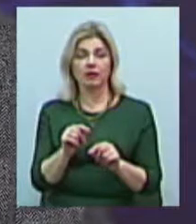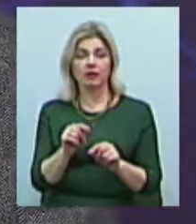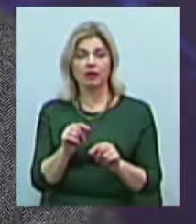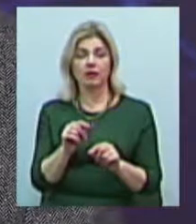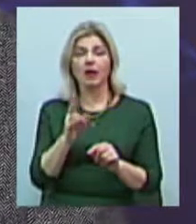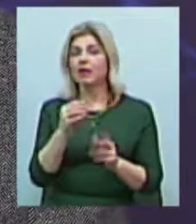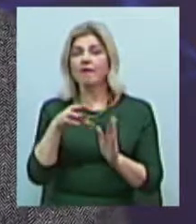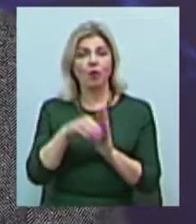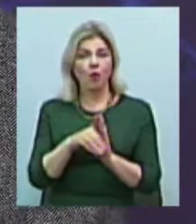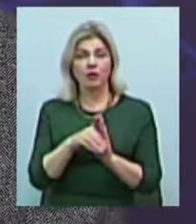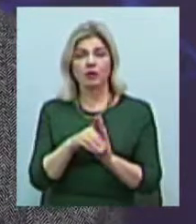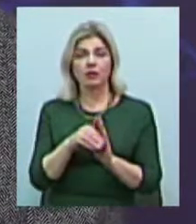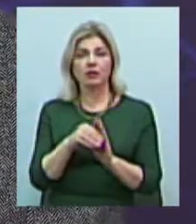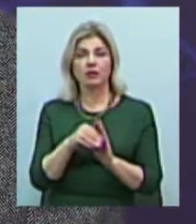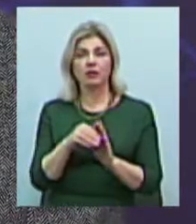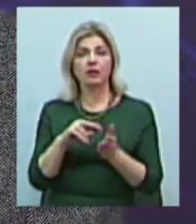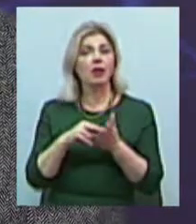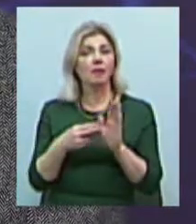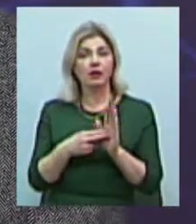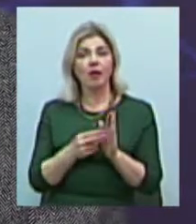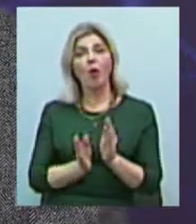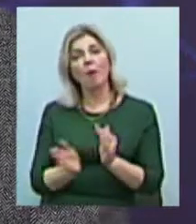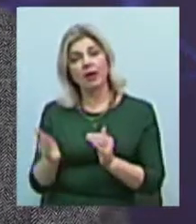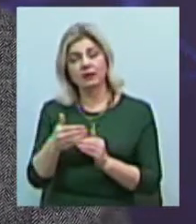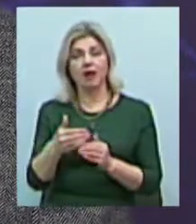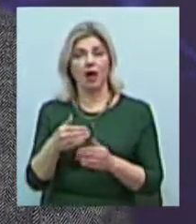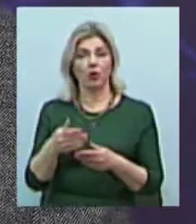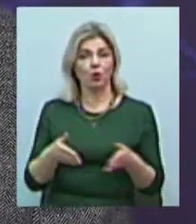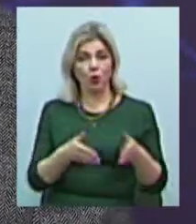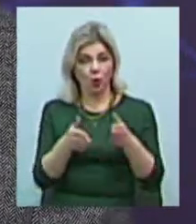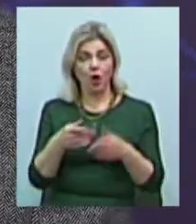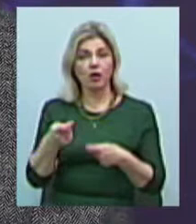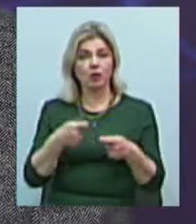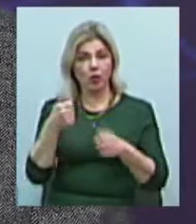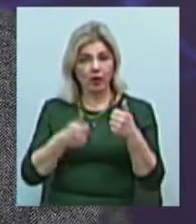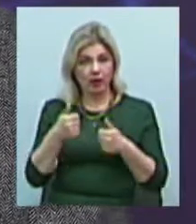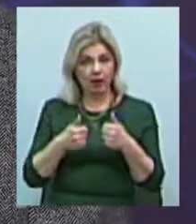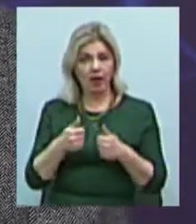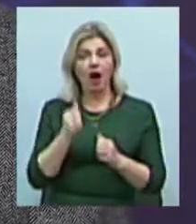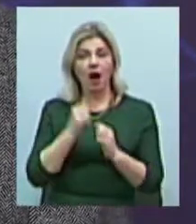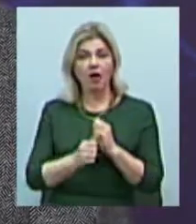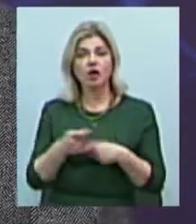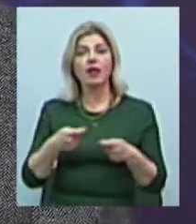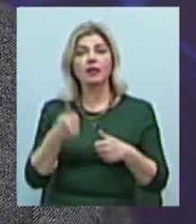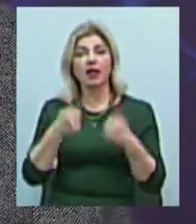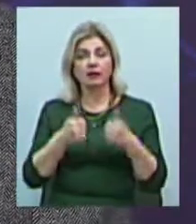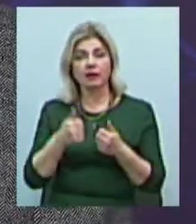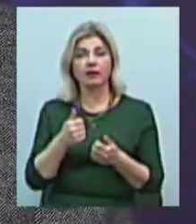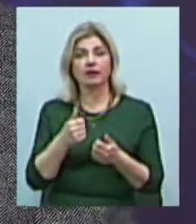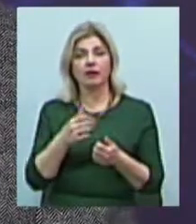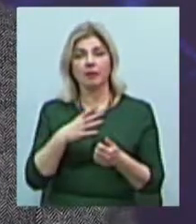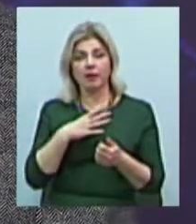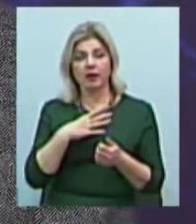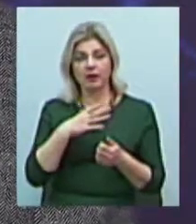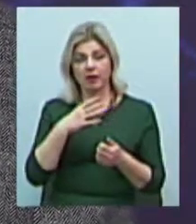об'їзна дорога. У кожного тендера є виконавець, хтось цей тендер оголошував і